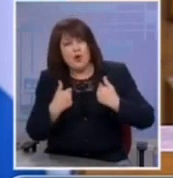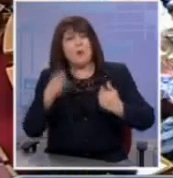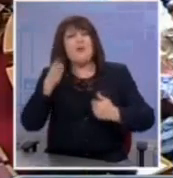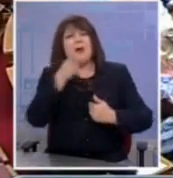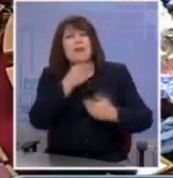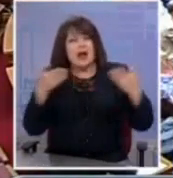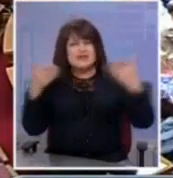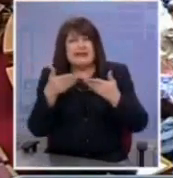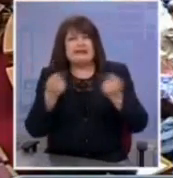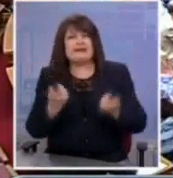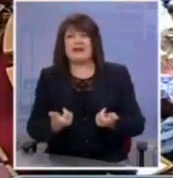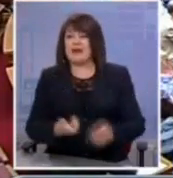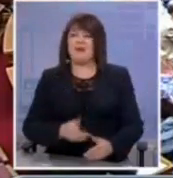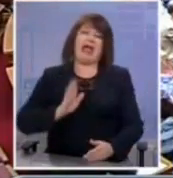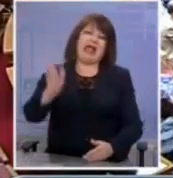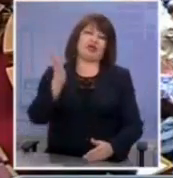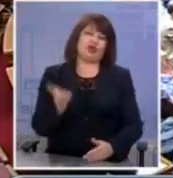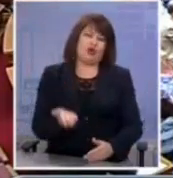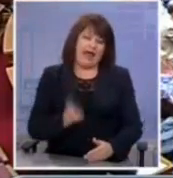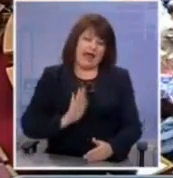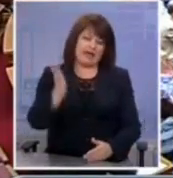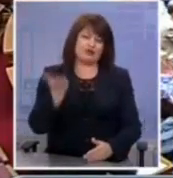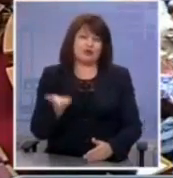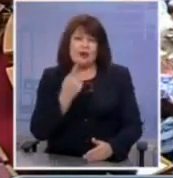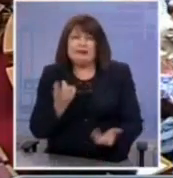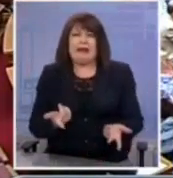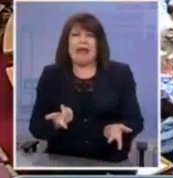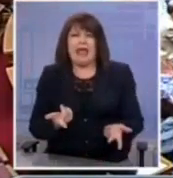παρακαλώ τώ στο τώρα στο τώ